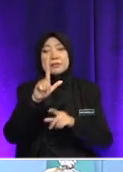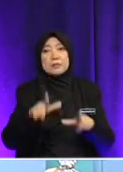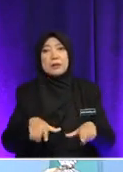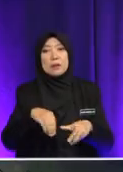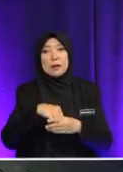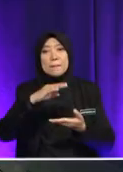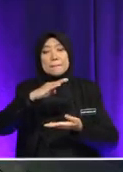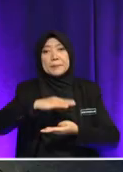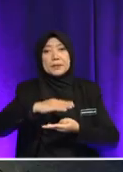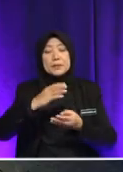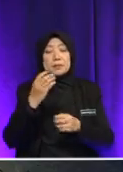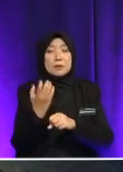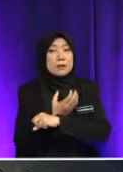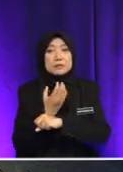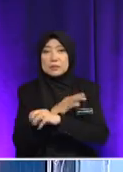merah